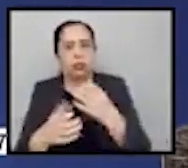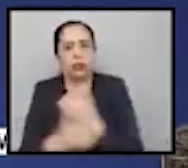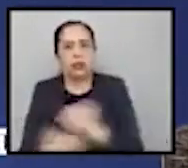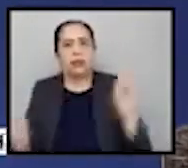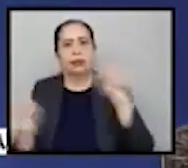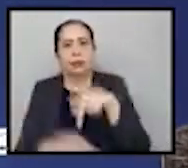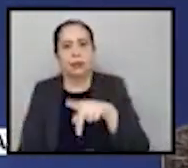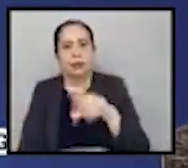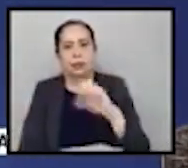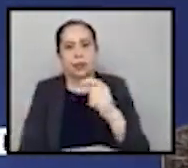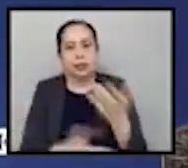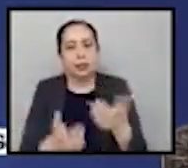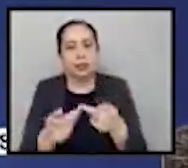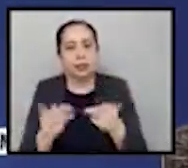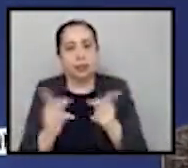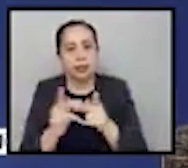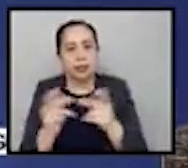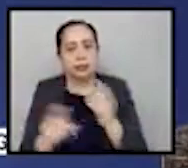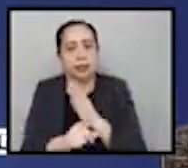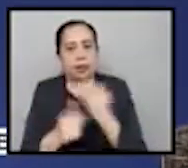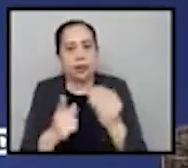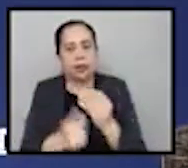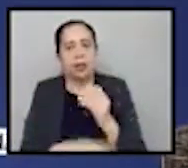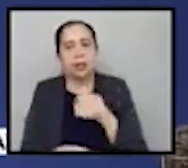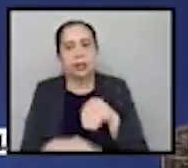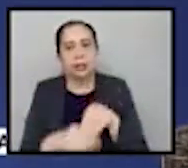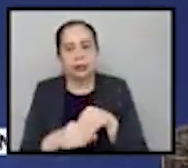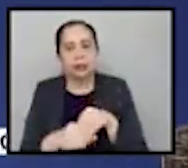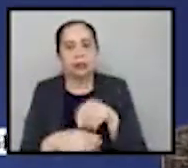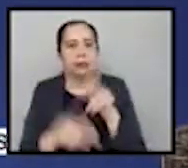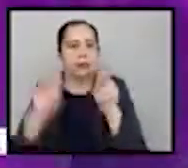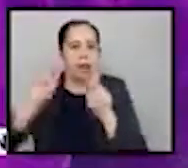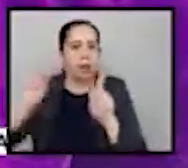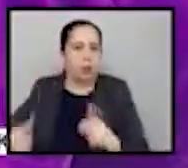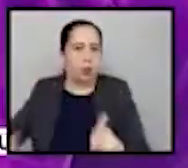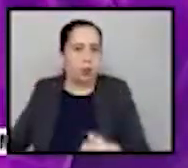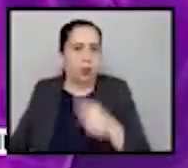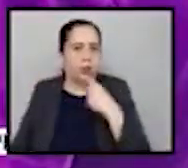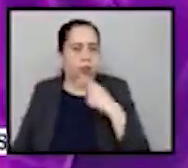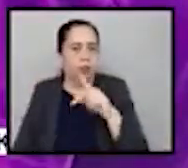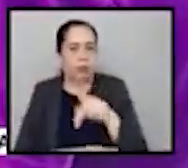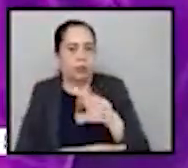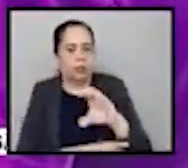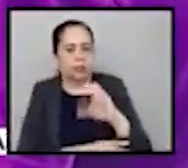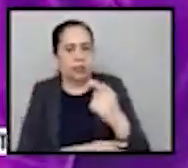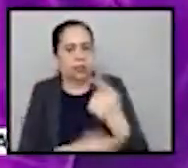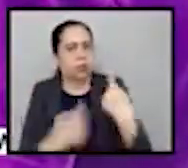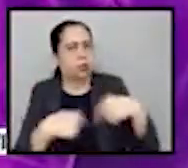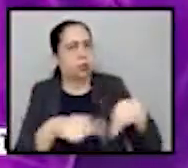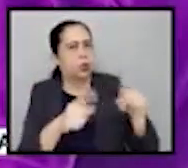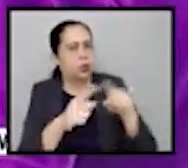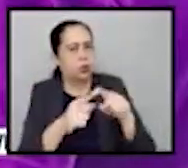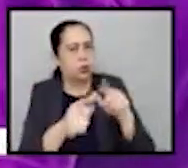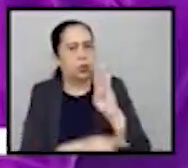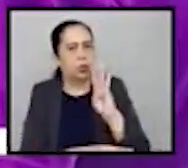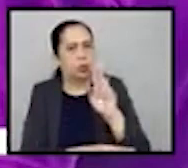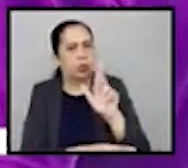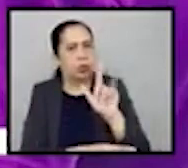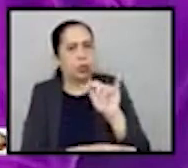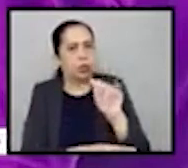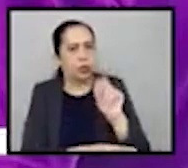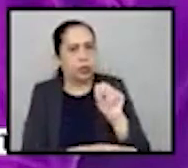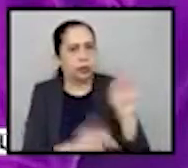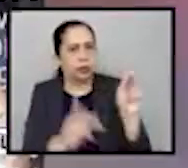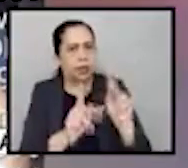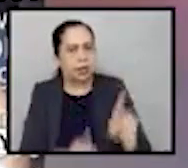ng Kabuwang Bay, Barangay Salang sa Balabac, Palawan. Ayon po sa PCG, patungo ng Buliluyan, Palawan ng MB